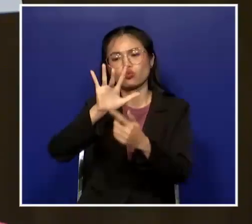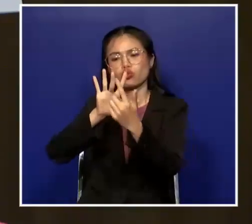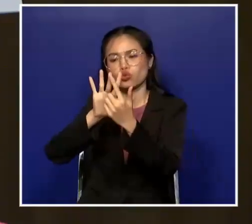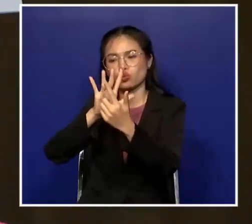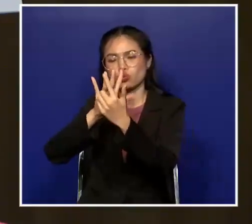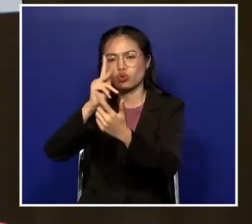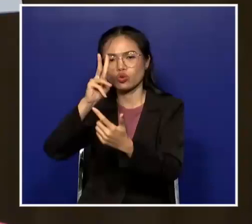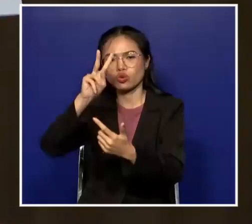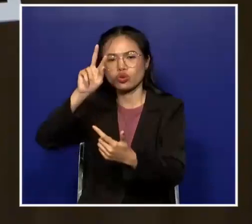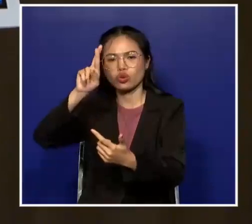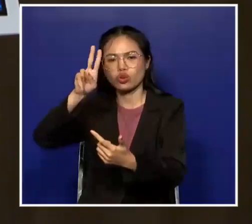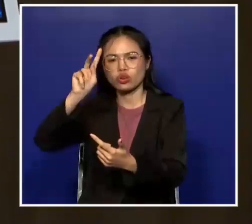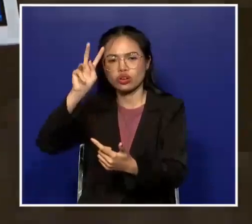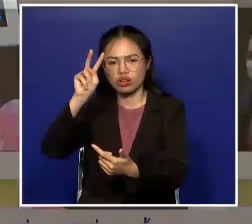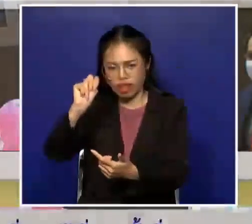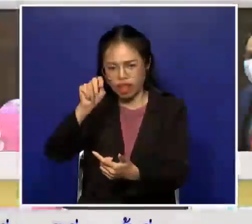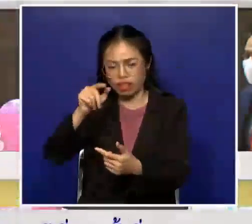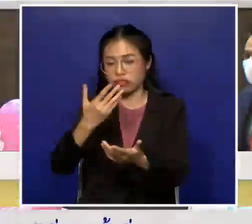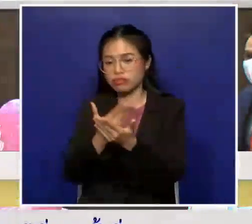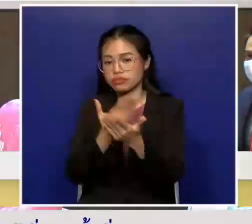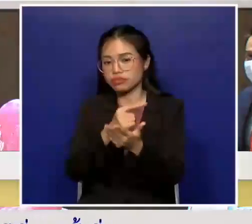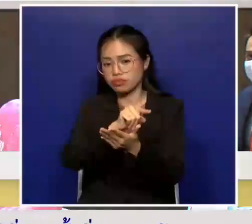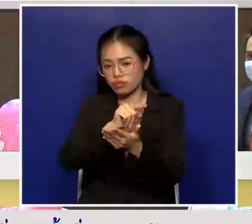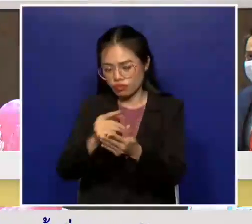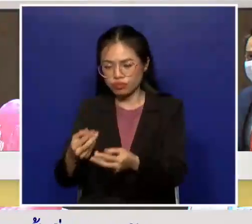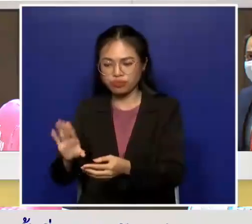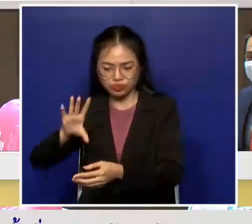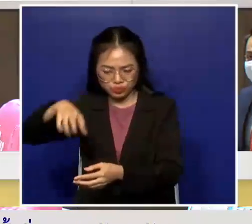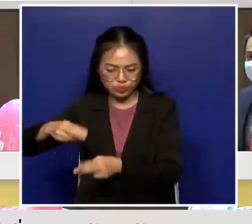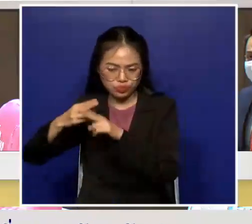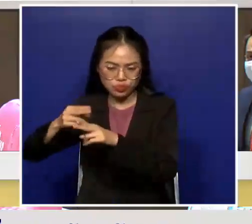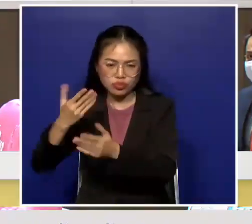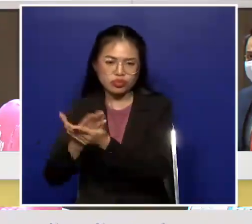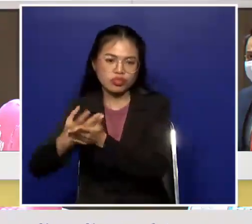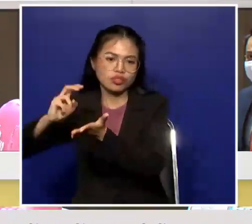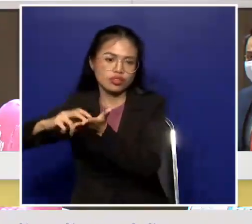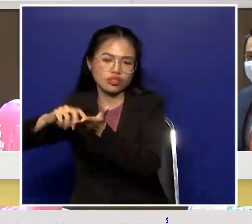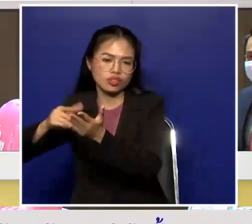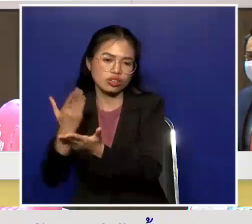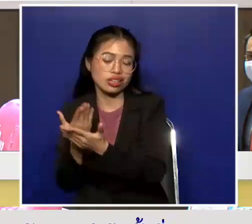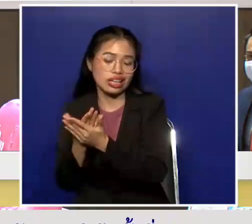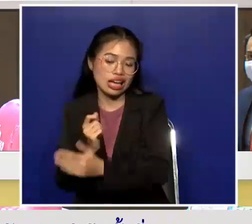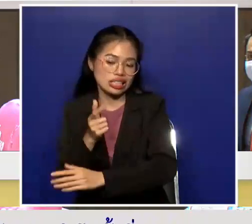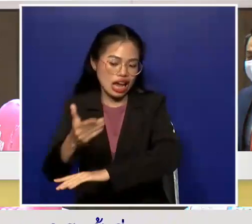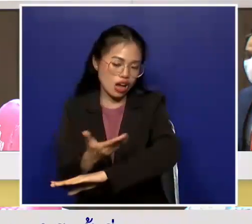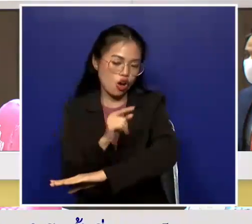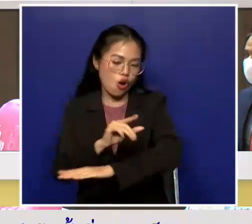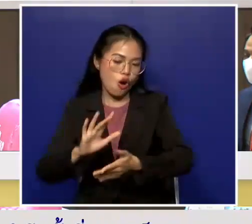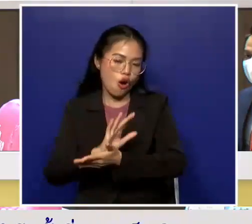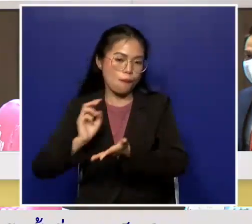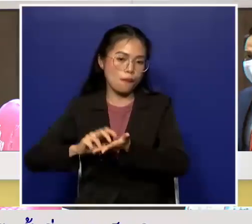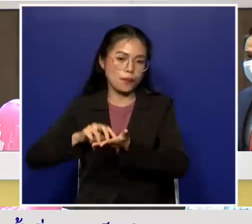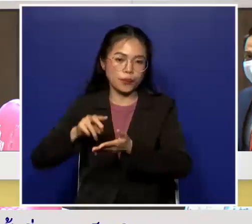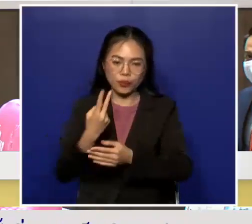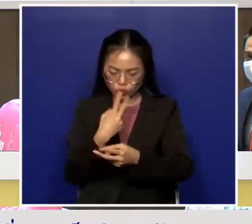เสร็จไหมครับเส้นทางการเงินนะไอ้โม่งเอกชนรับเงินใบเสร็จไหมครับเงื่อนไขยอมจ่ายเงินก่อนใบเสร็จไหมครับเห็นไหมครับ